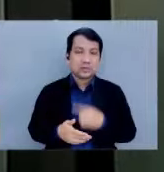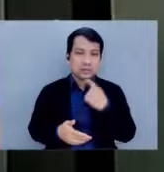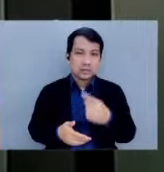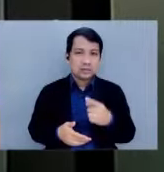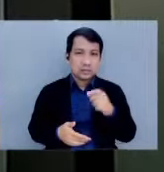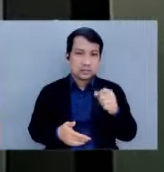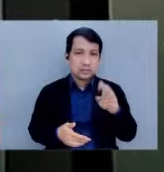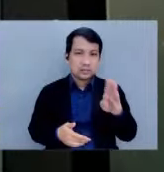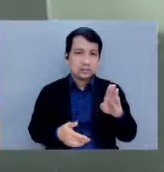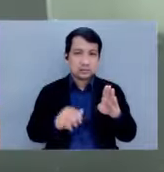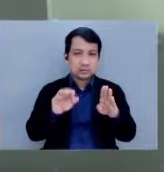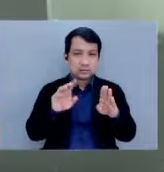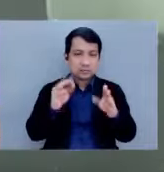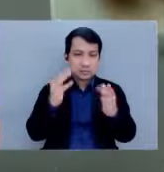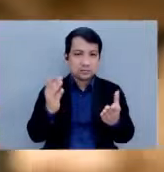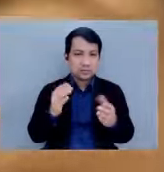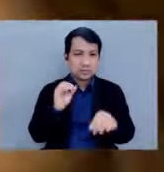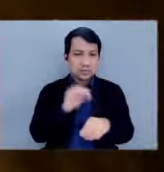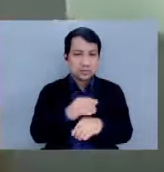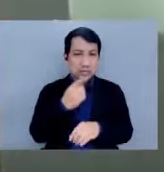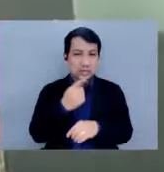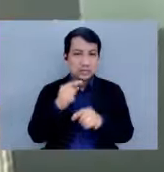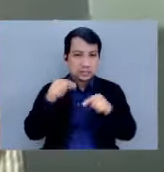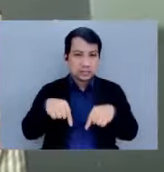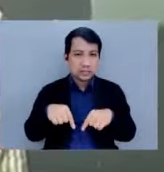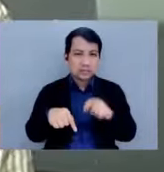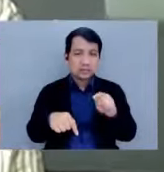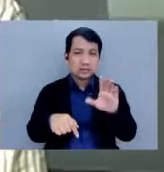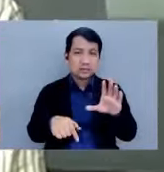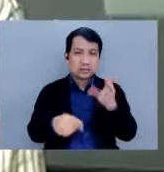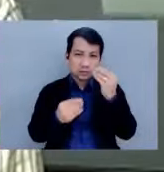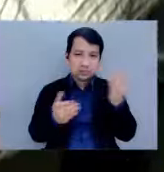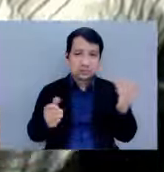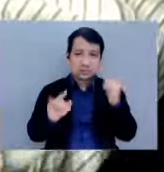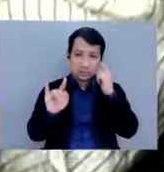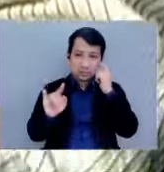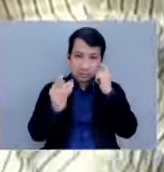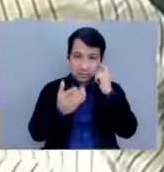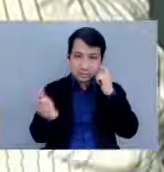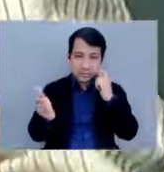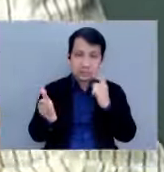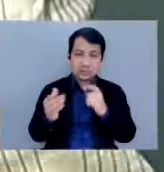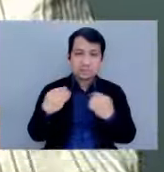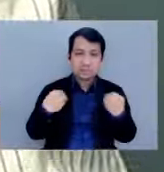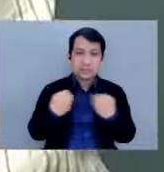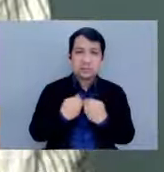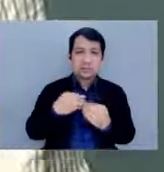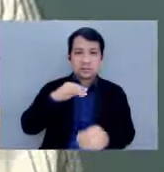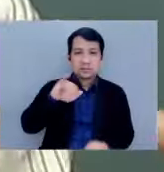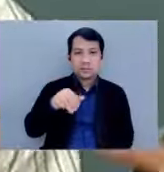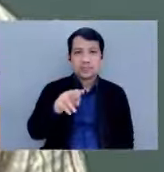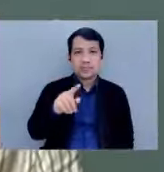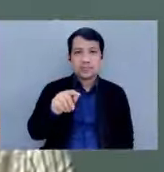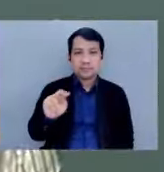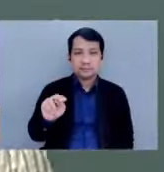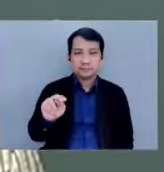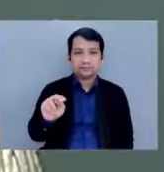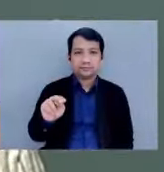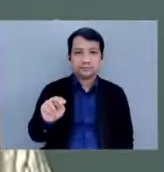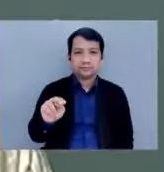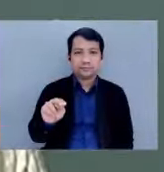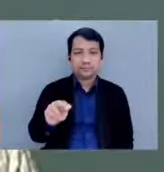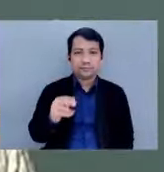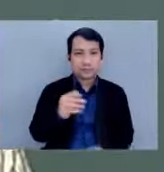SB19, nakatsikahan natin dito mismo sa TV5 Media Center ang miyembro nitong si Justin. Napakanta pa nga